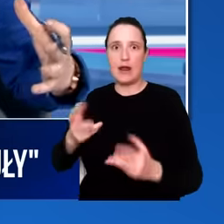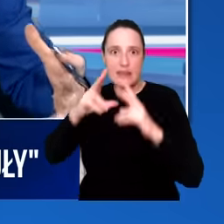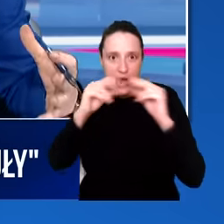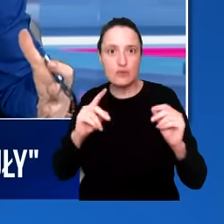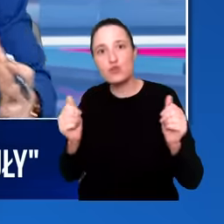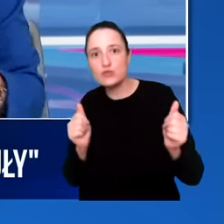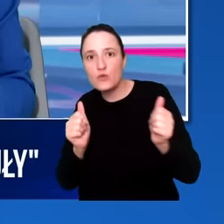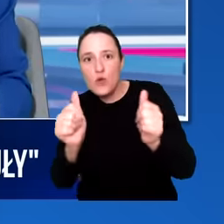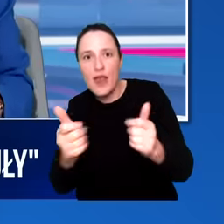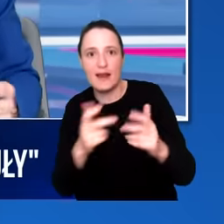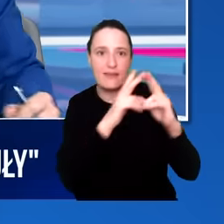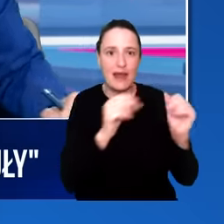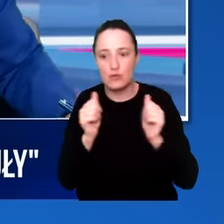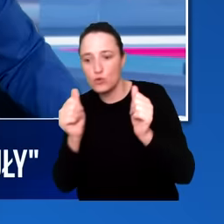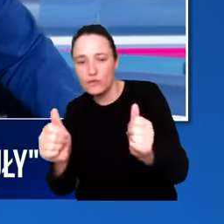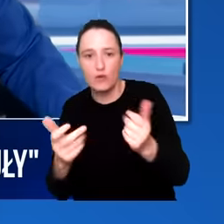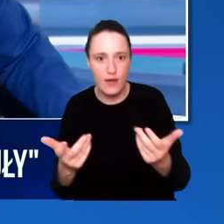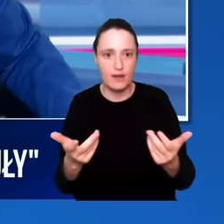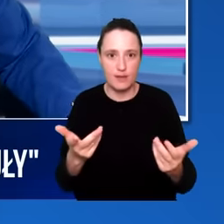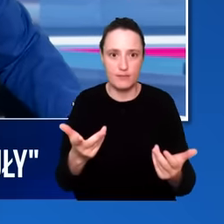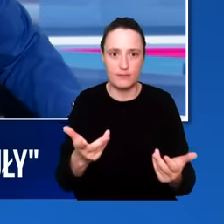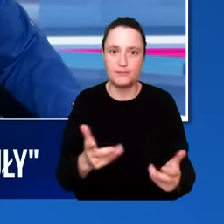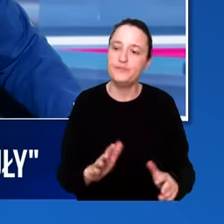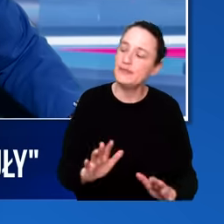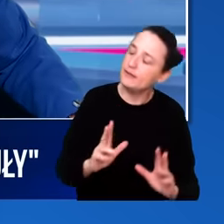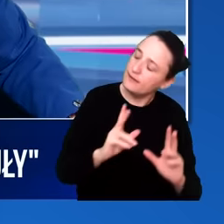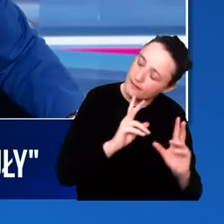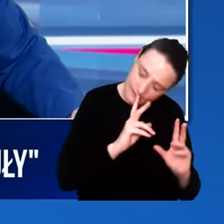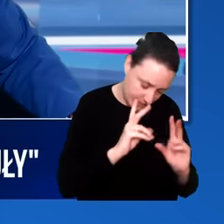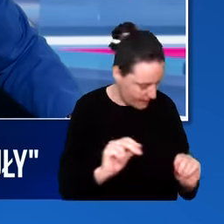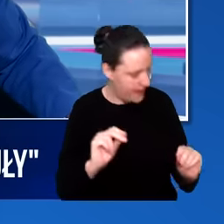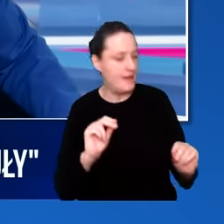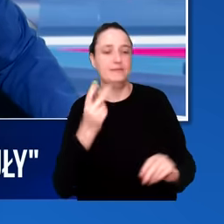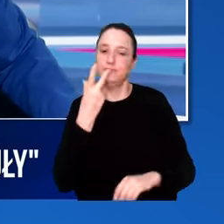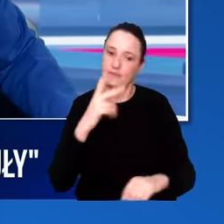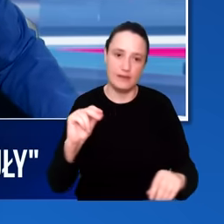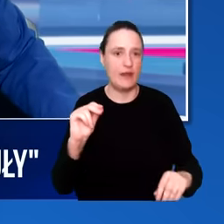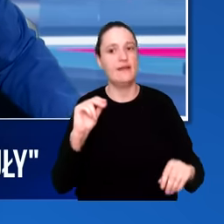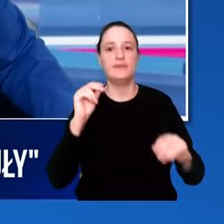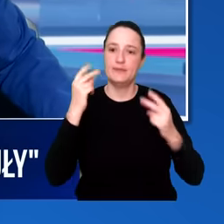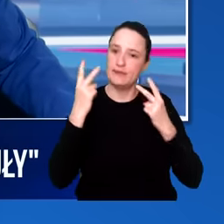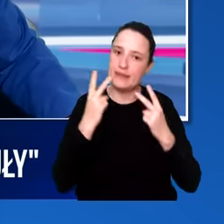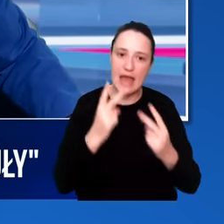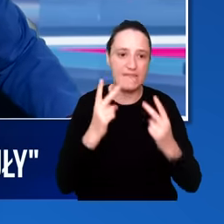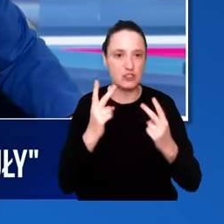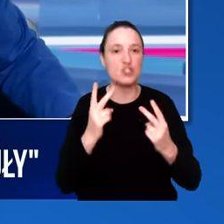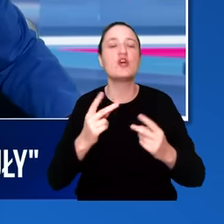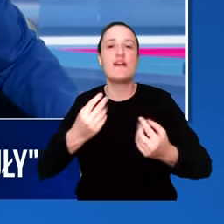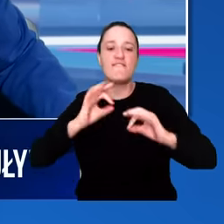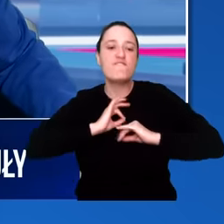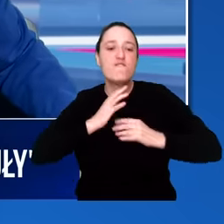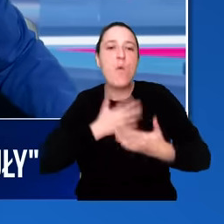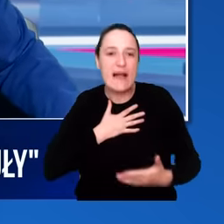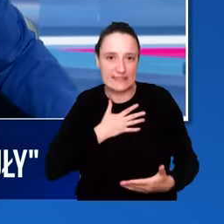nie NATO, tylko obok NATO. Ja bardzo najważniejsze jest to, aby inwestować w swoje środki obronne,